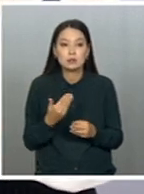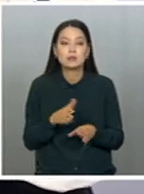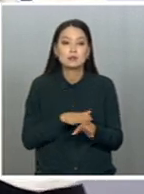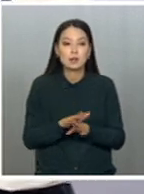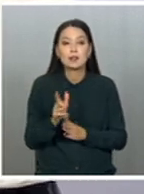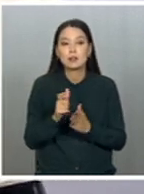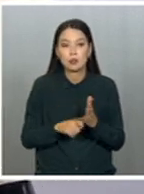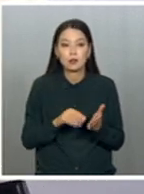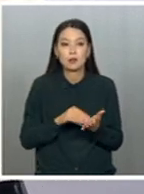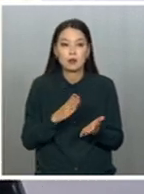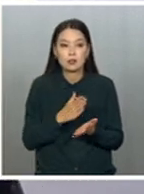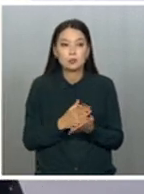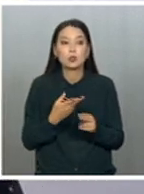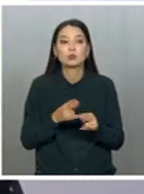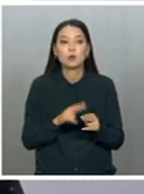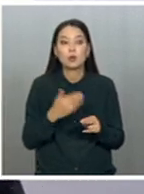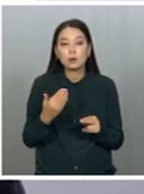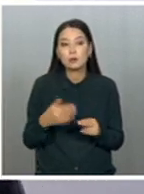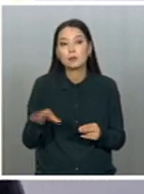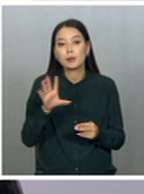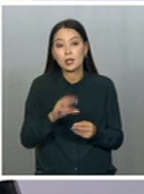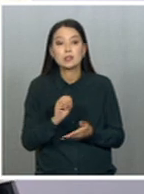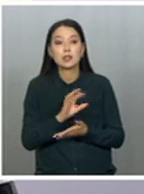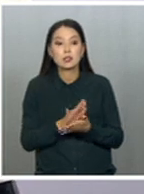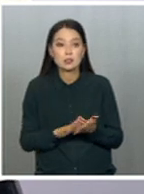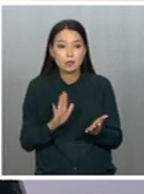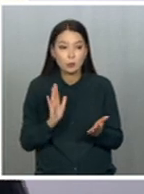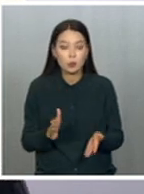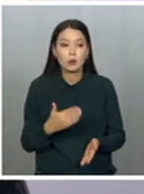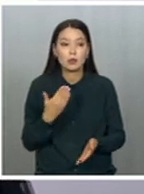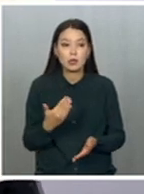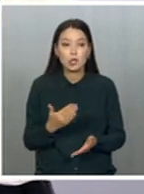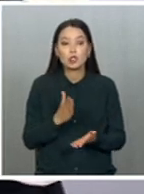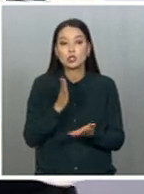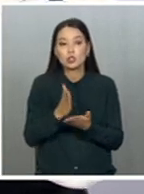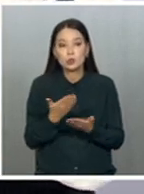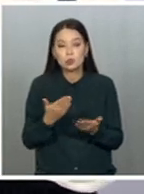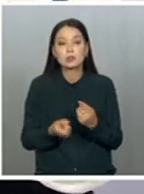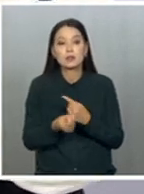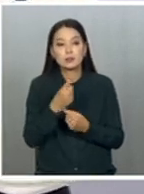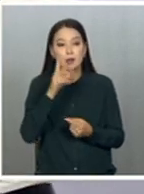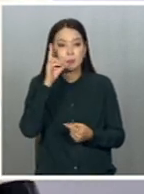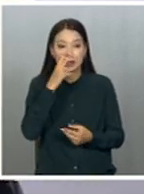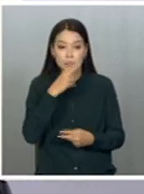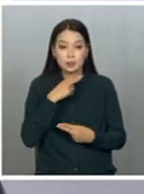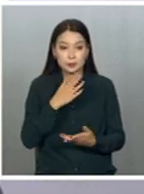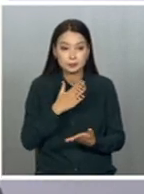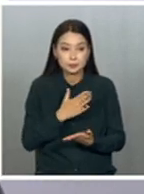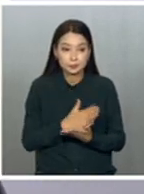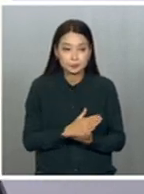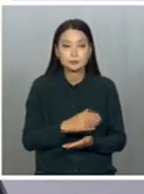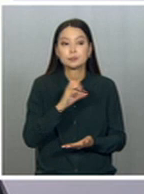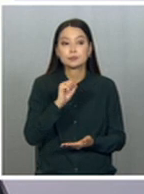береді. Ал осыны келесі жалғастыратын болсақ, онда түзудің жалпы теңдеуіне алып келеміз. Яғни